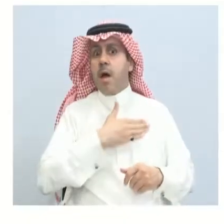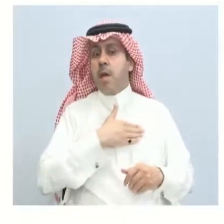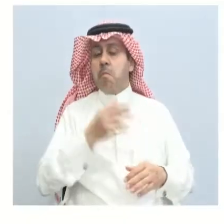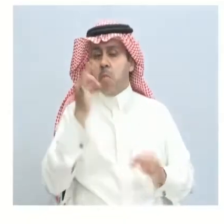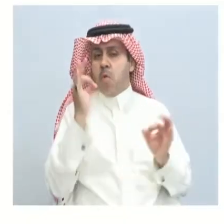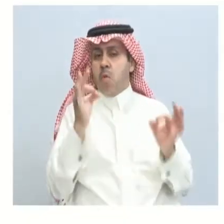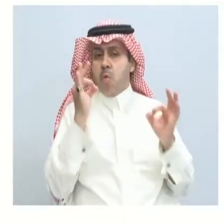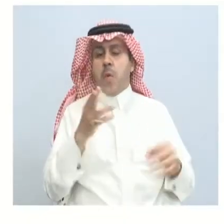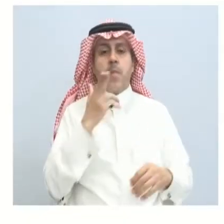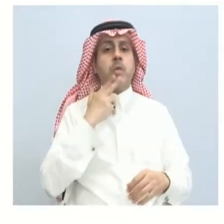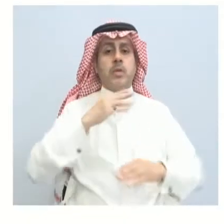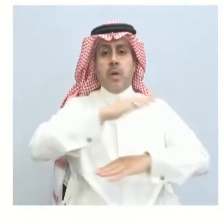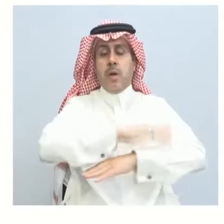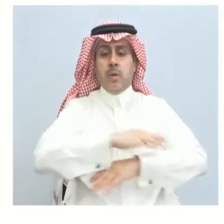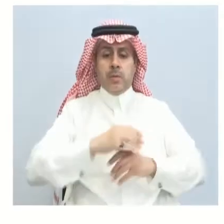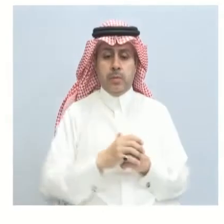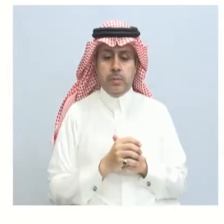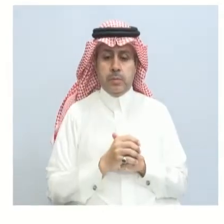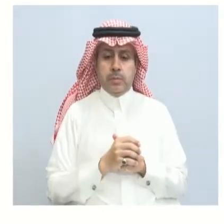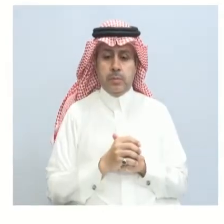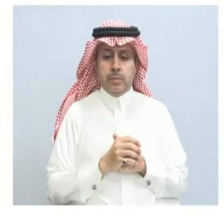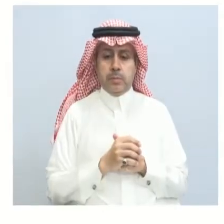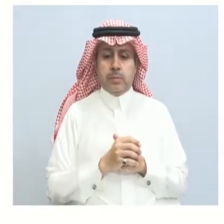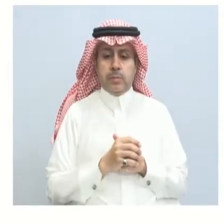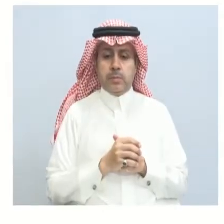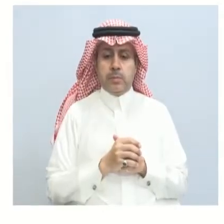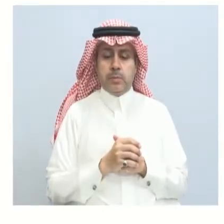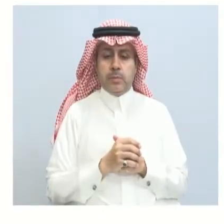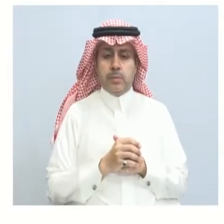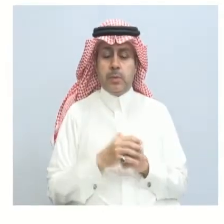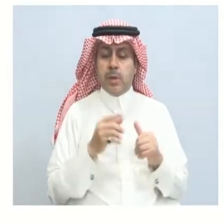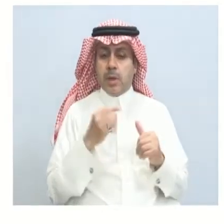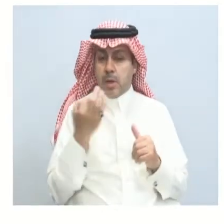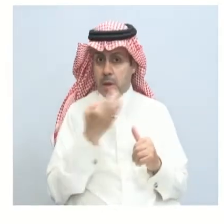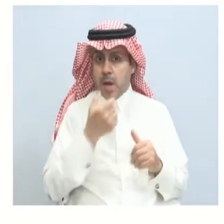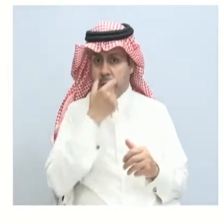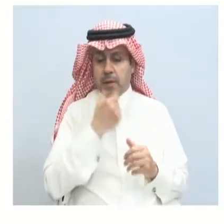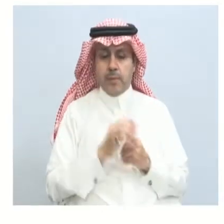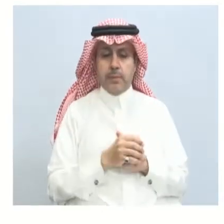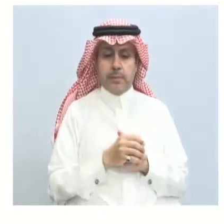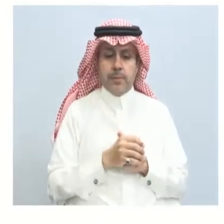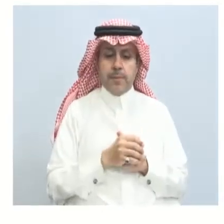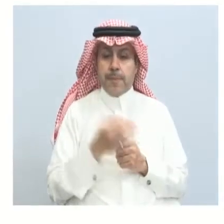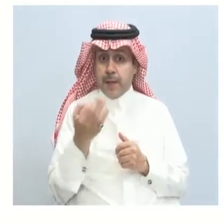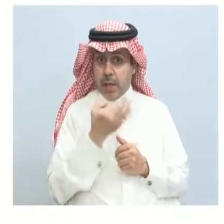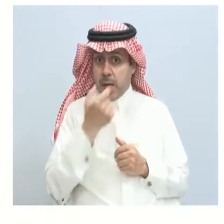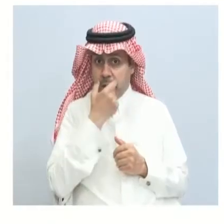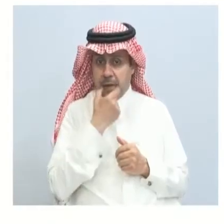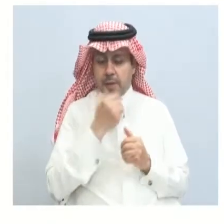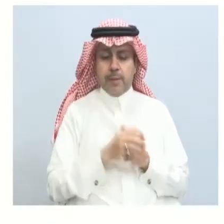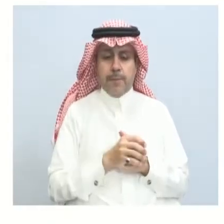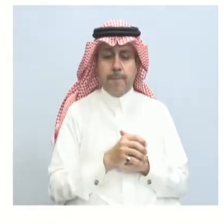حسن الخلق اهميه حسن الخلق ننطلق اولا في قراءه الحديث سنقرا الحديث